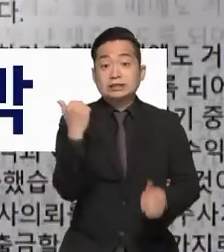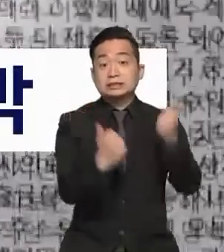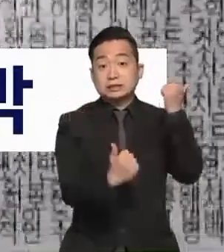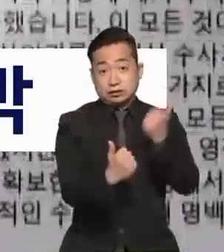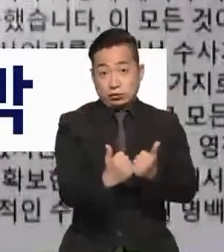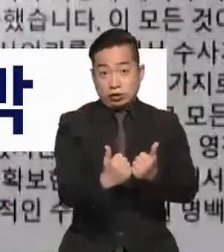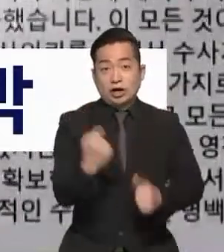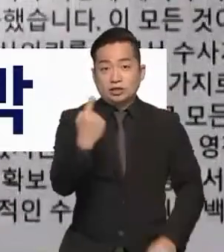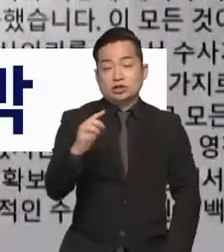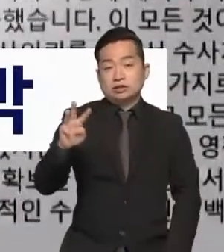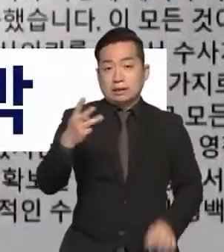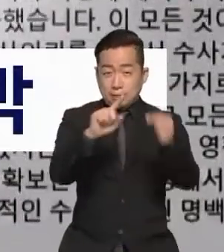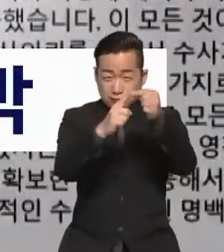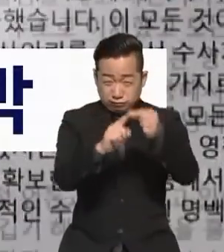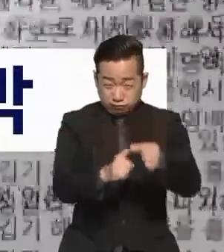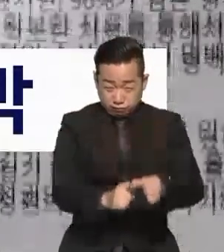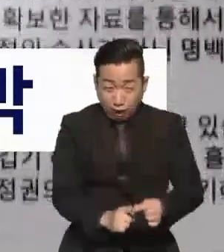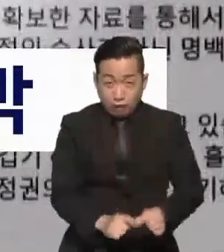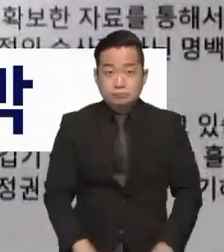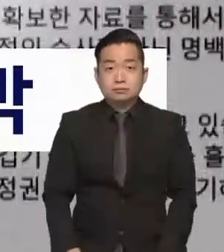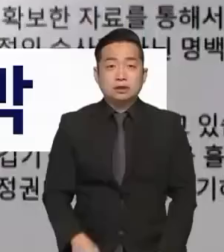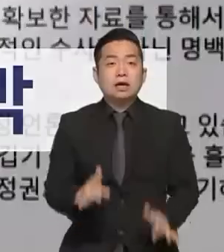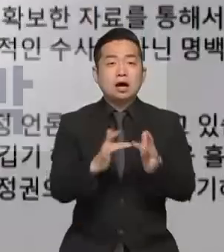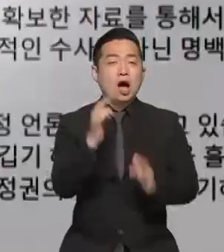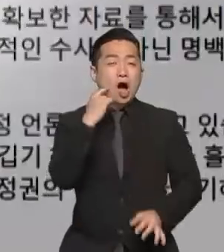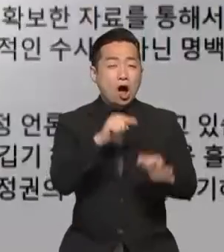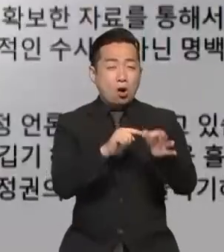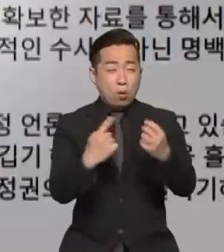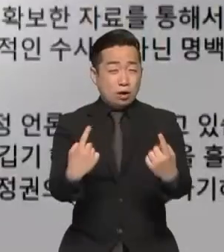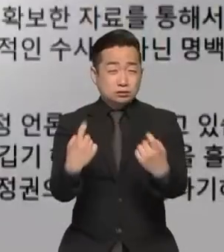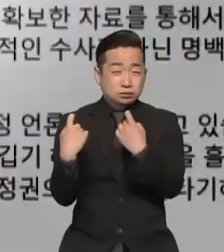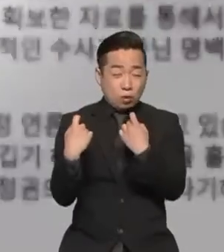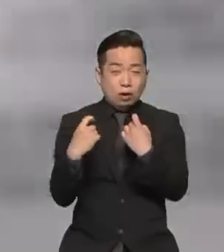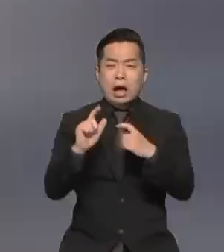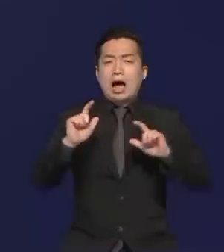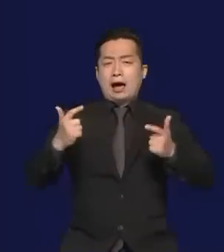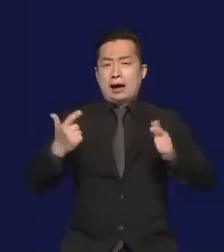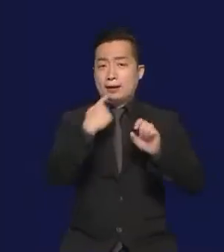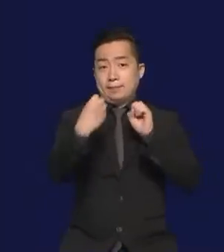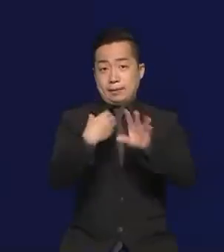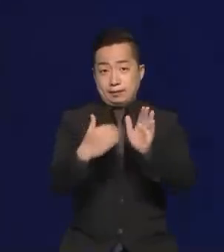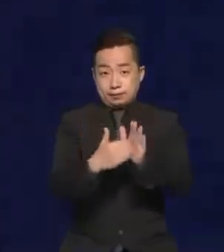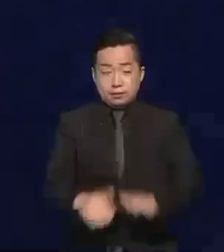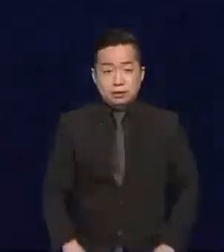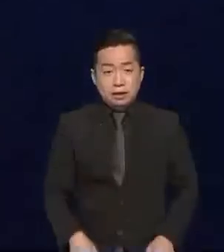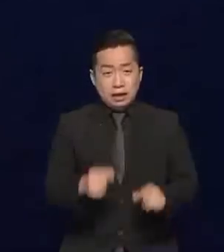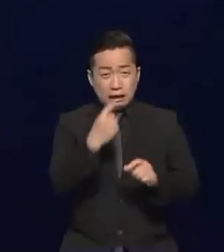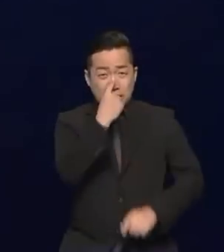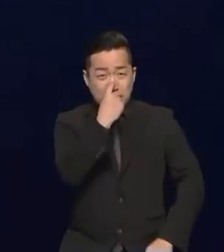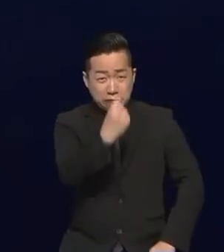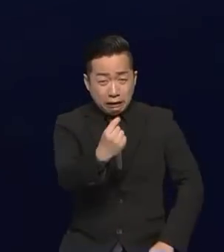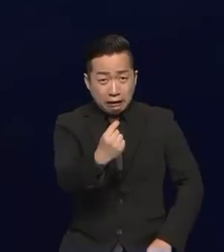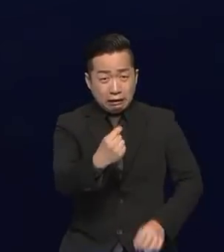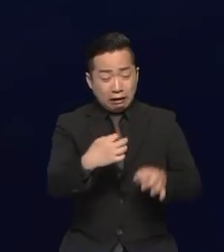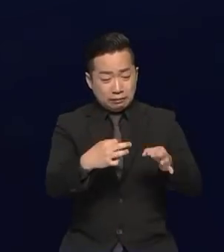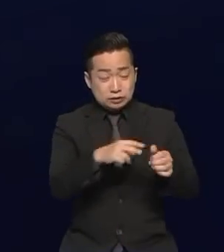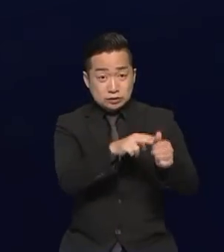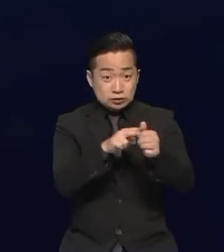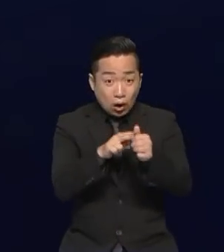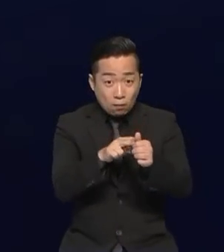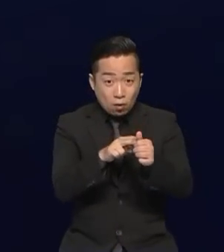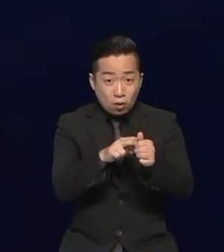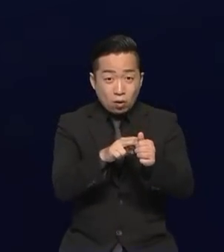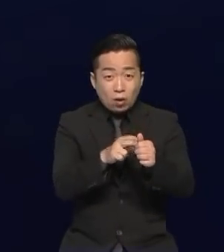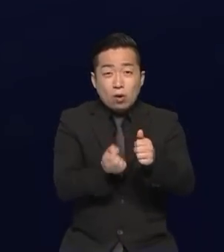입장문을 통해 가상화폐 보유 관련 의혹을 반박했습니다. 민감한 금융정보와 수사정보를 흘린 건